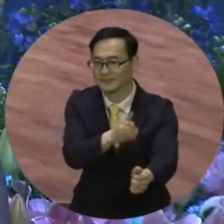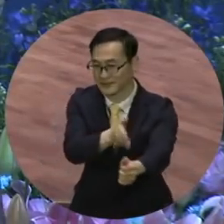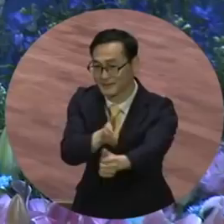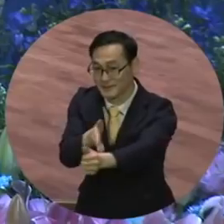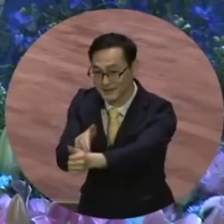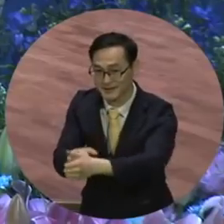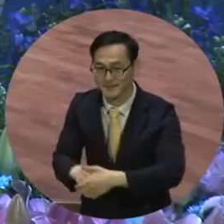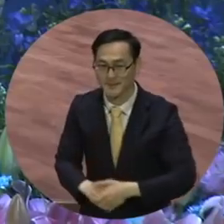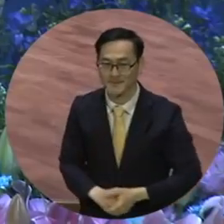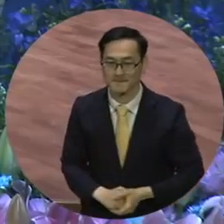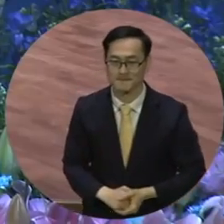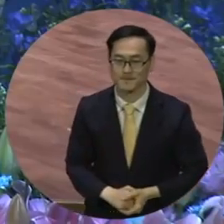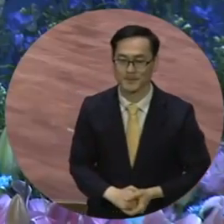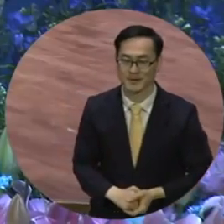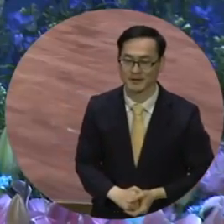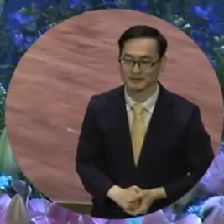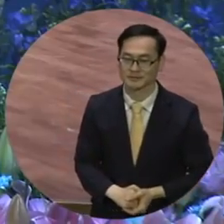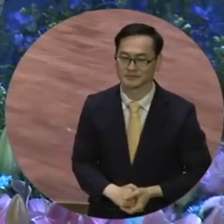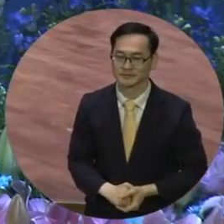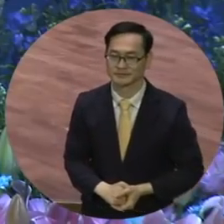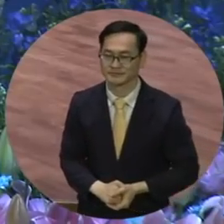뭐 지가 하나님이라고 인상 쓰고 있어.